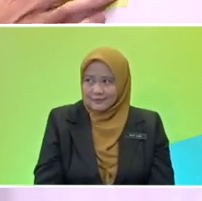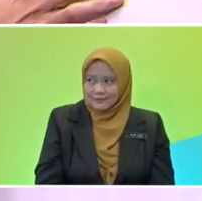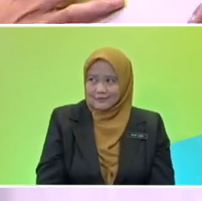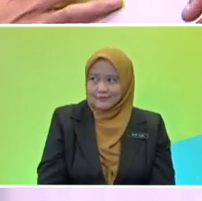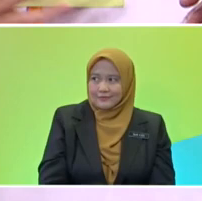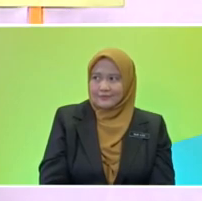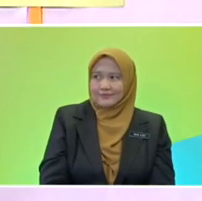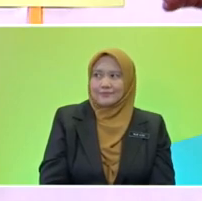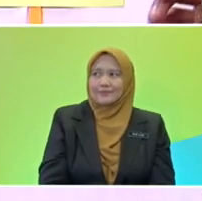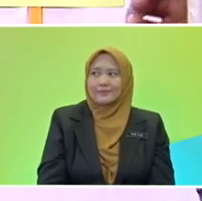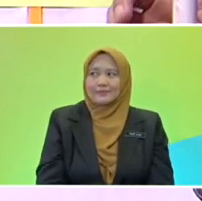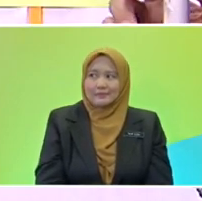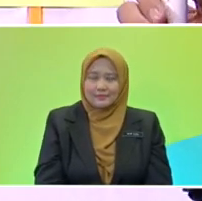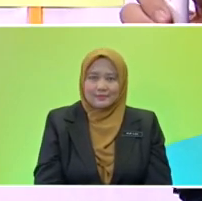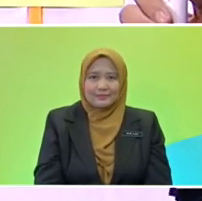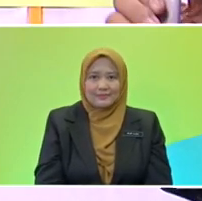54